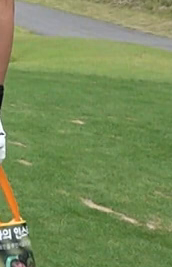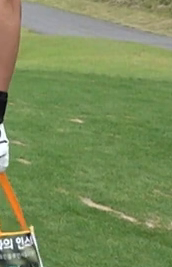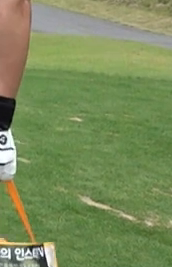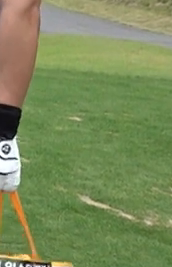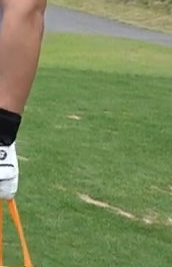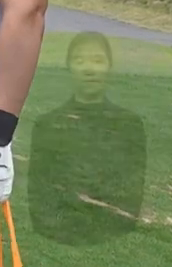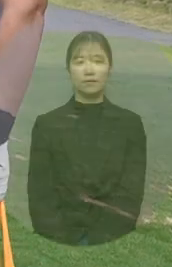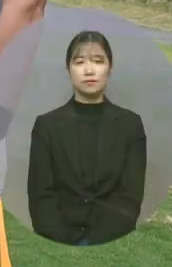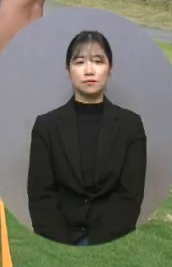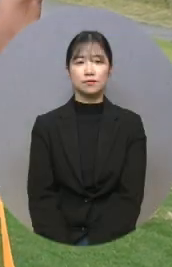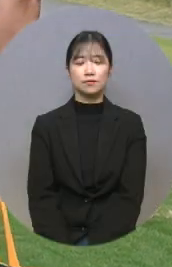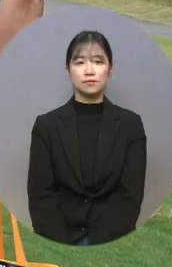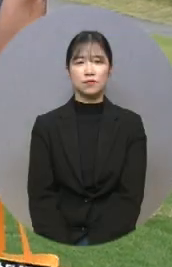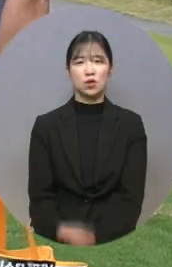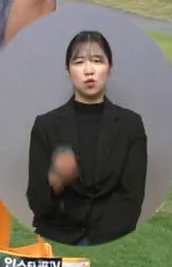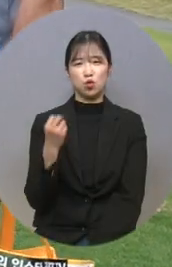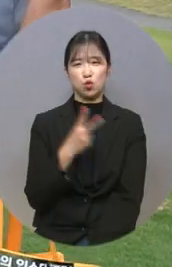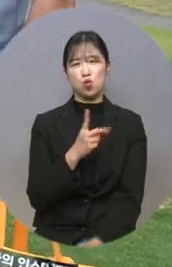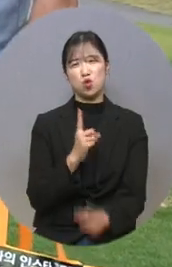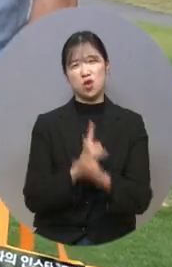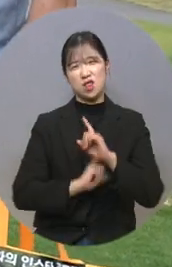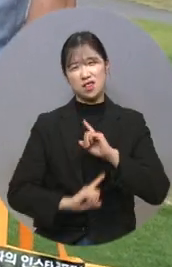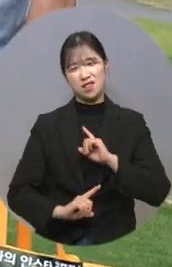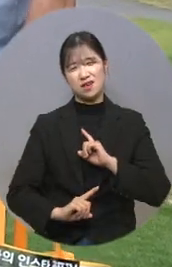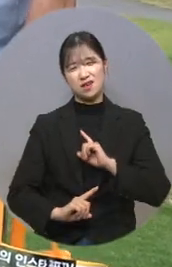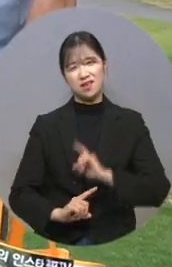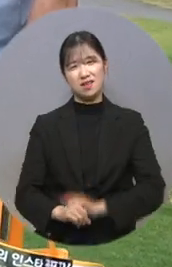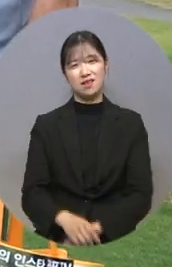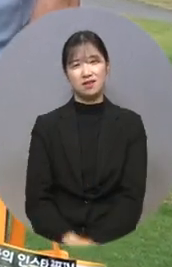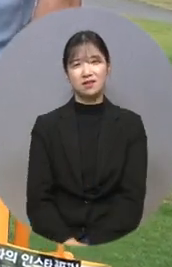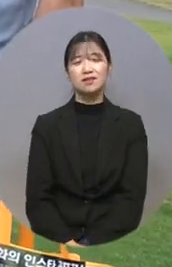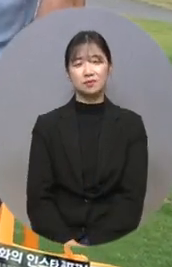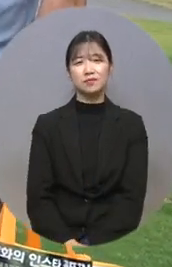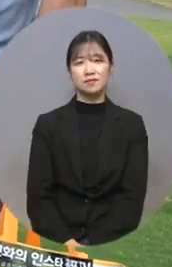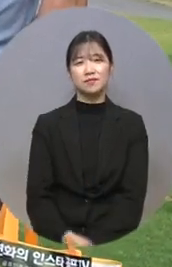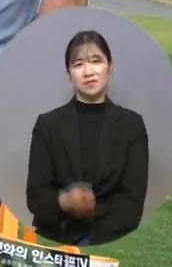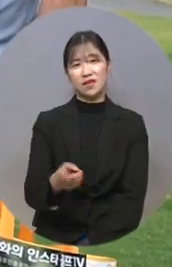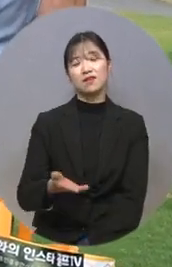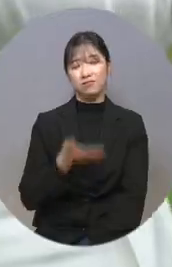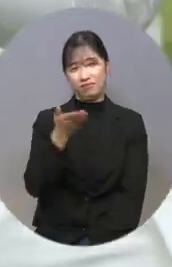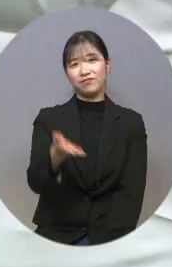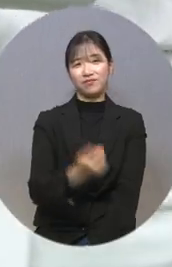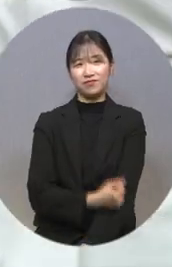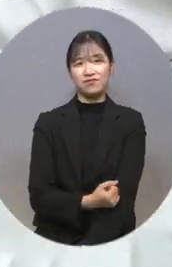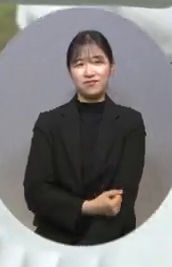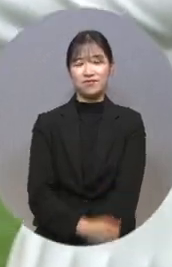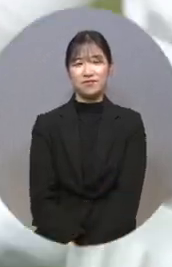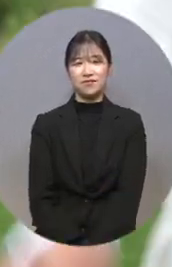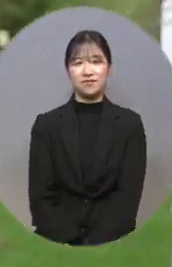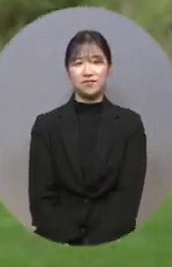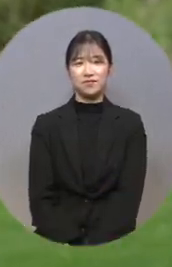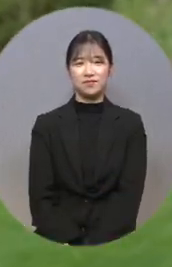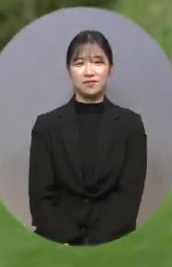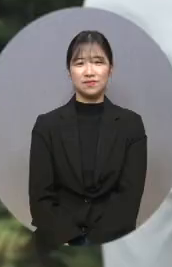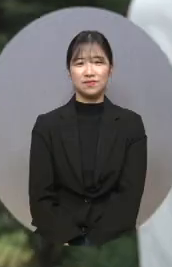또 졌습니다. 저희가 졌으니까 이거 드리겠다요. 네, 이거 드릴게요.